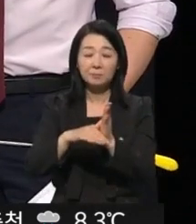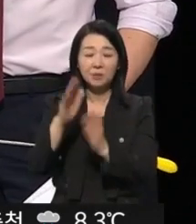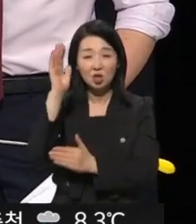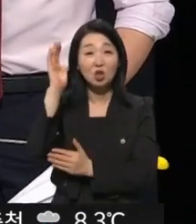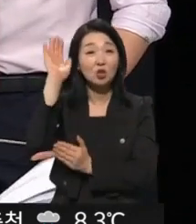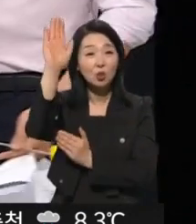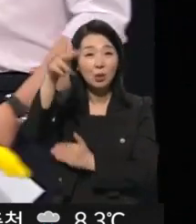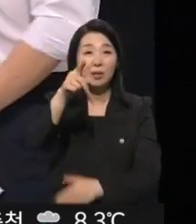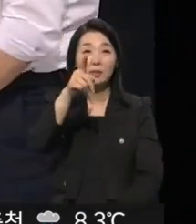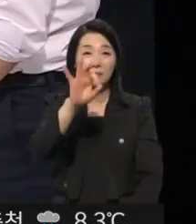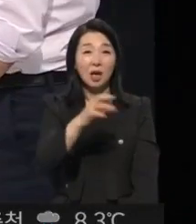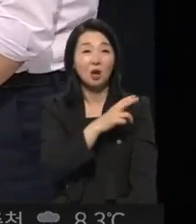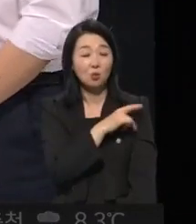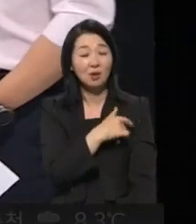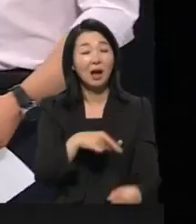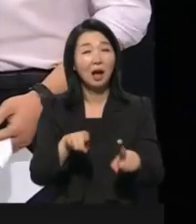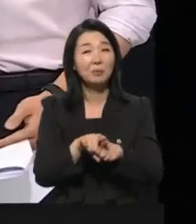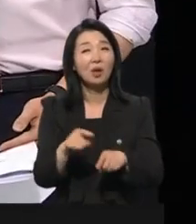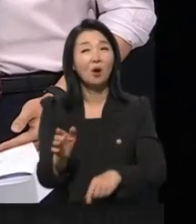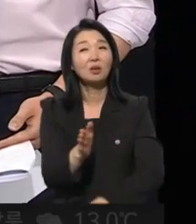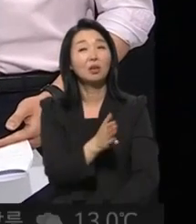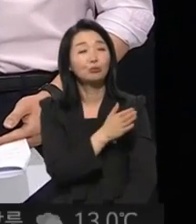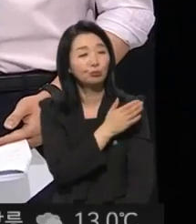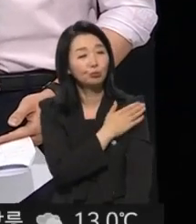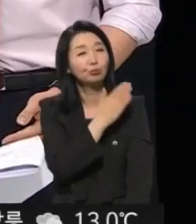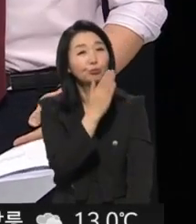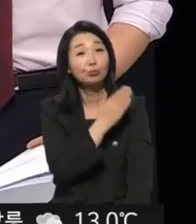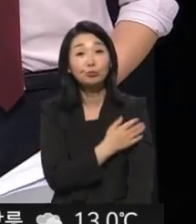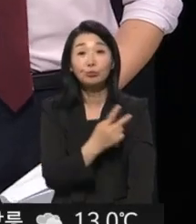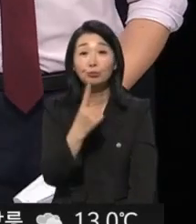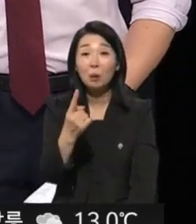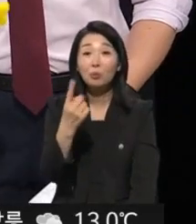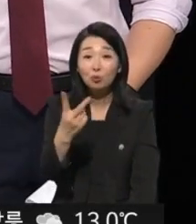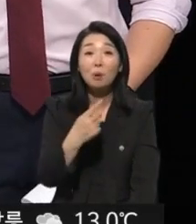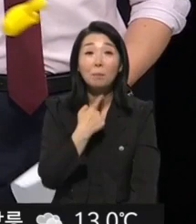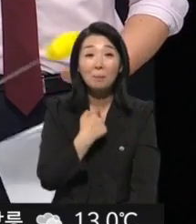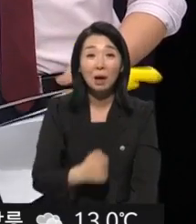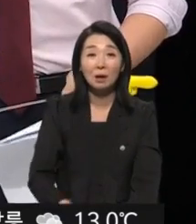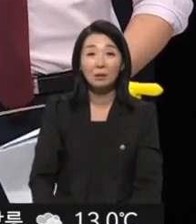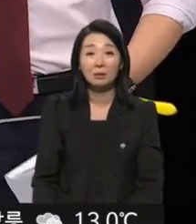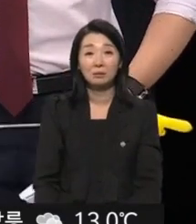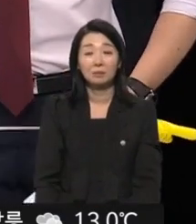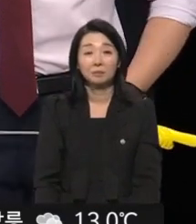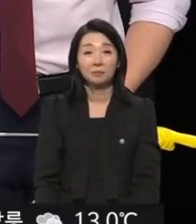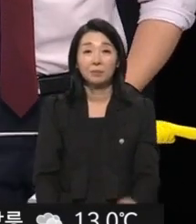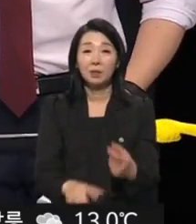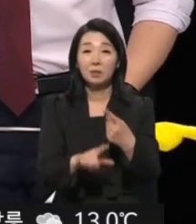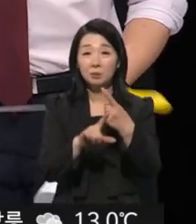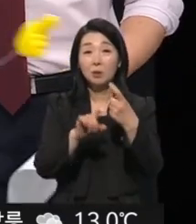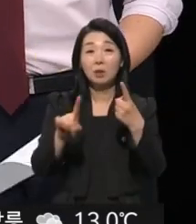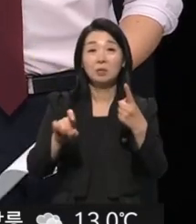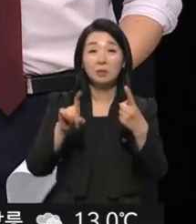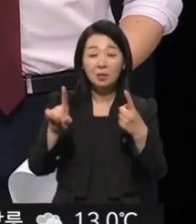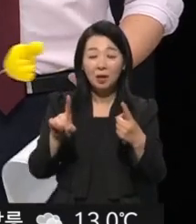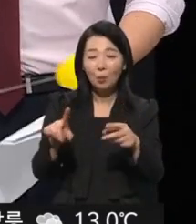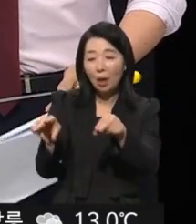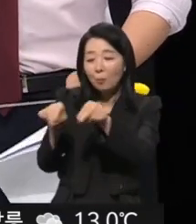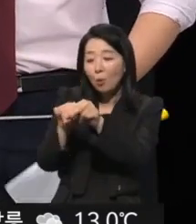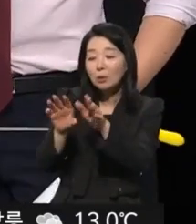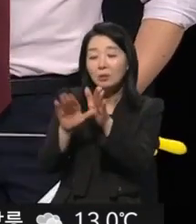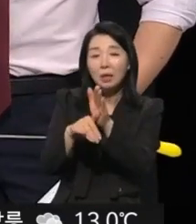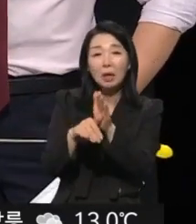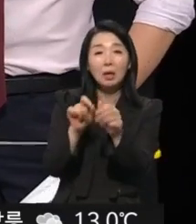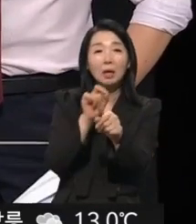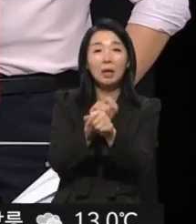의원과 인사를 나눌 때 어깨를 이렇게 두 차례 두드렸는데요. 지난 11일 동남아 순방에 오를 때 이 배웅 나온